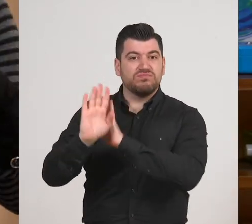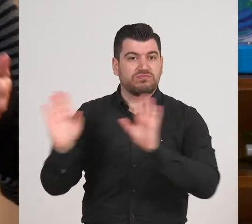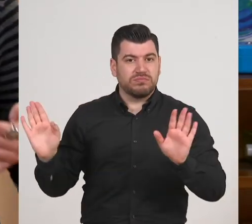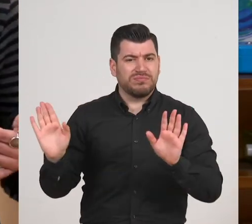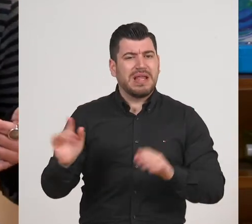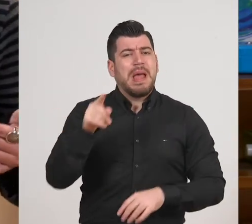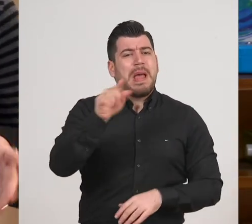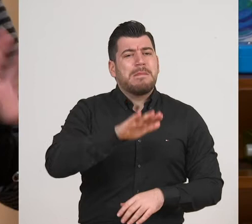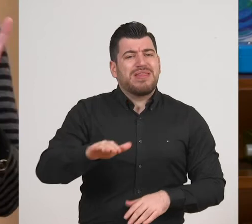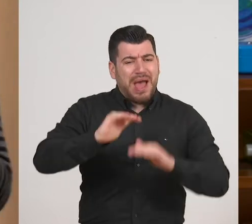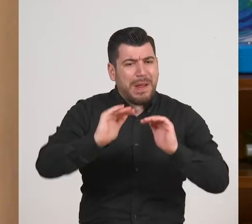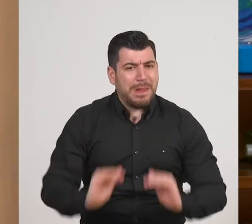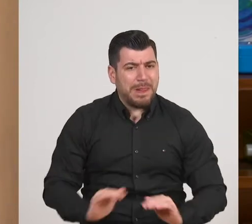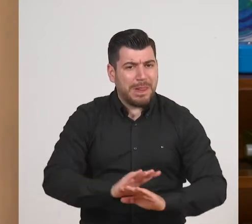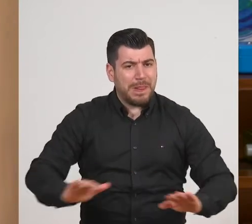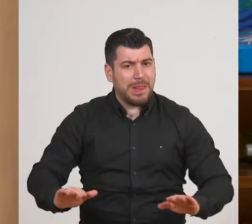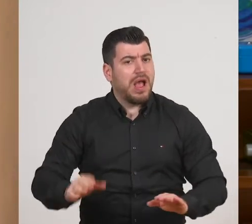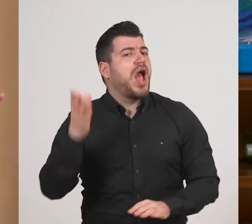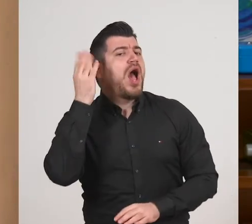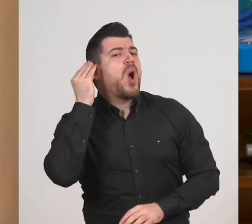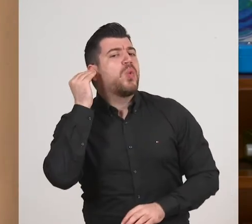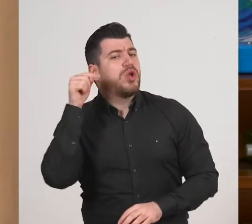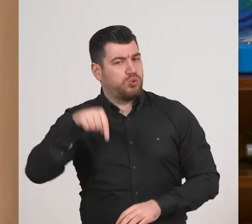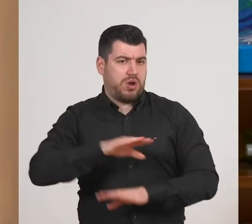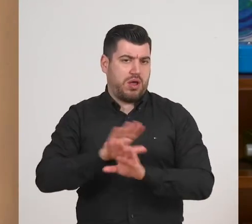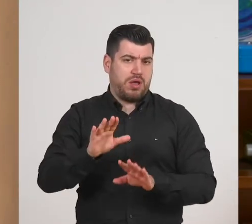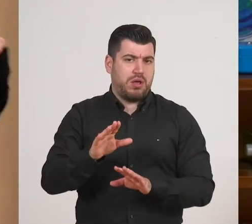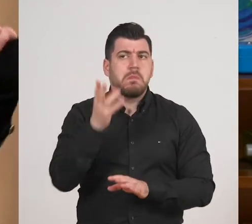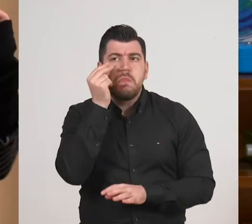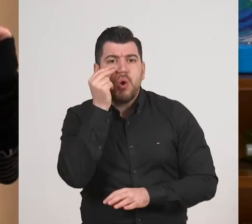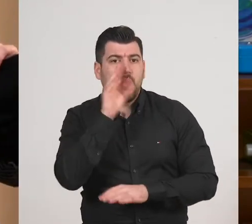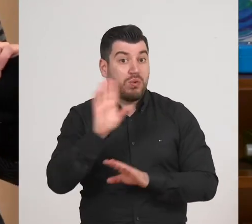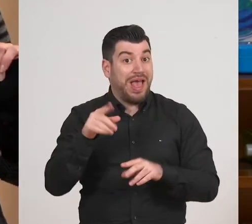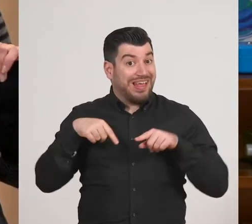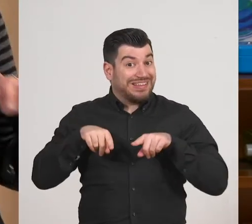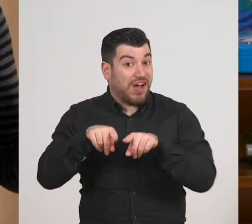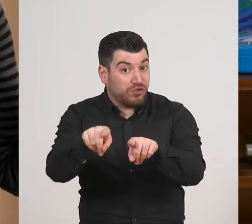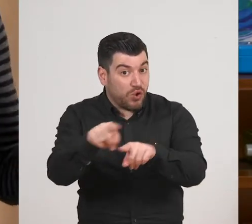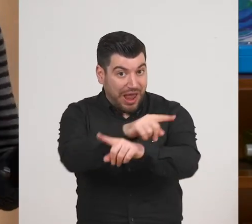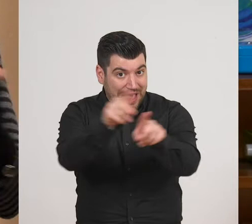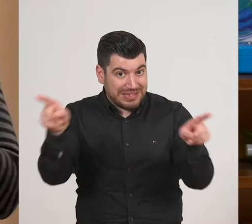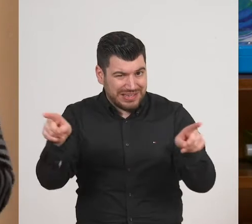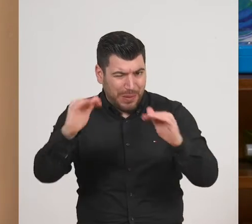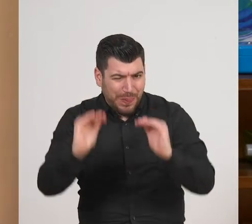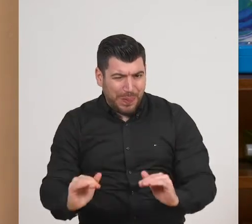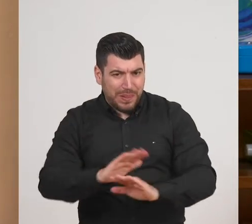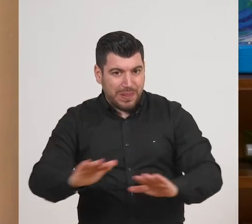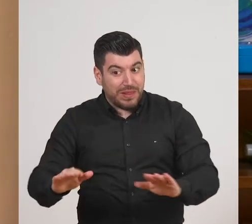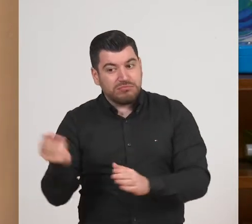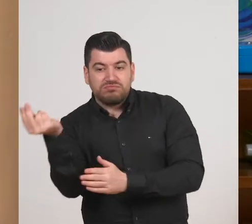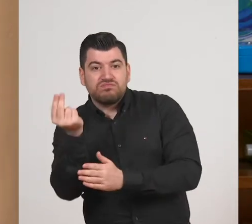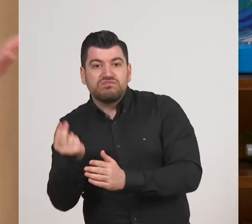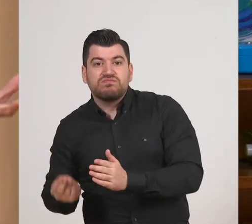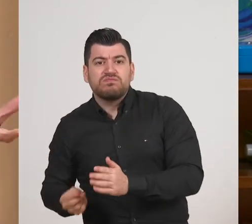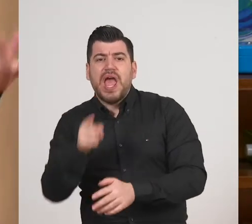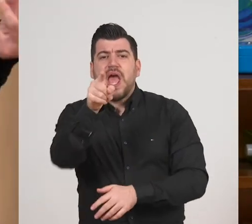παιδάκια των πιο μικρών τάξεων μπορούν να μας ακούνε, αλλά ταυτόχρονα να κάνουν και μια ωραία ζωγραφιά